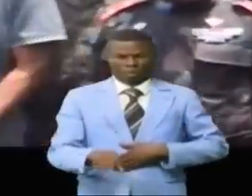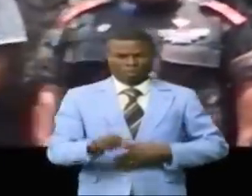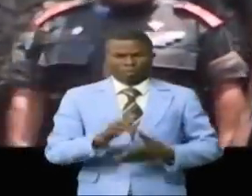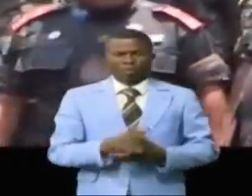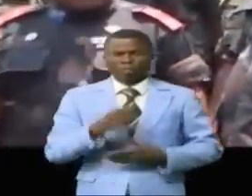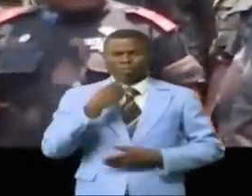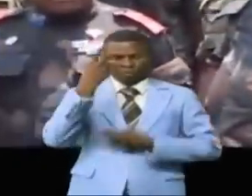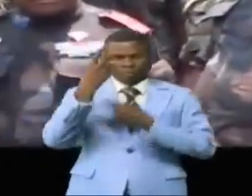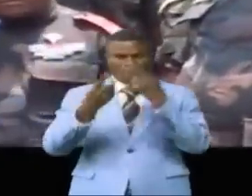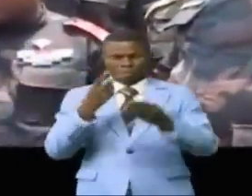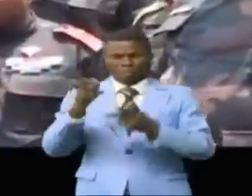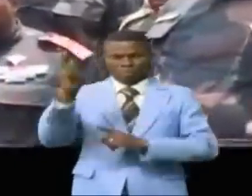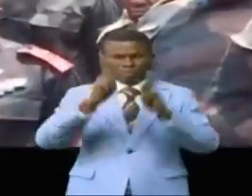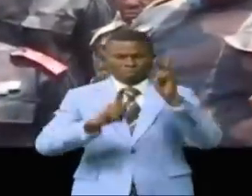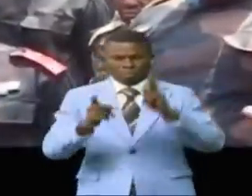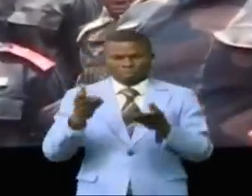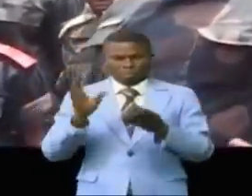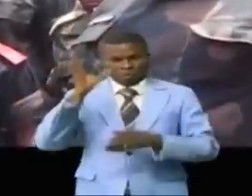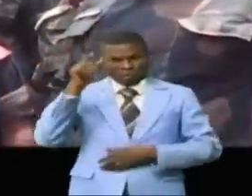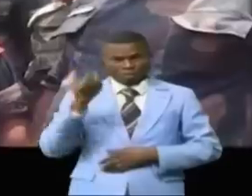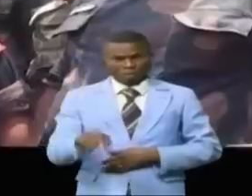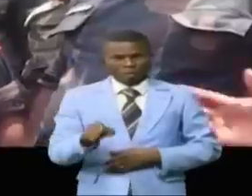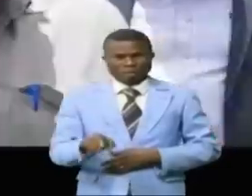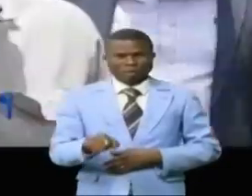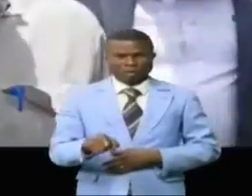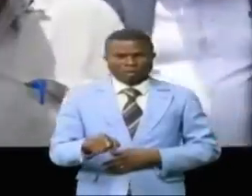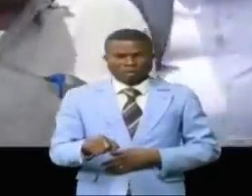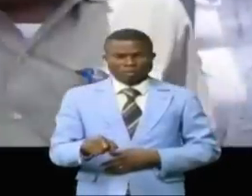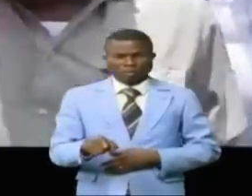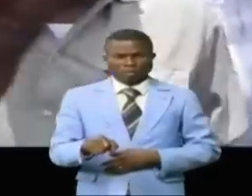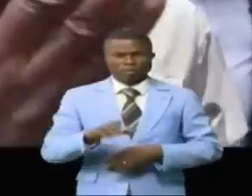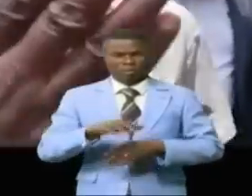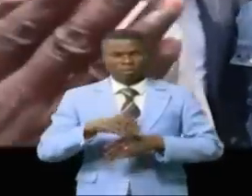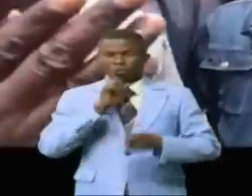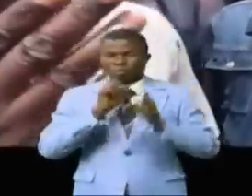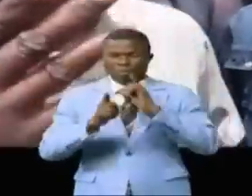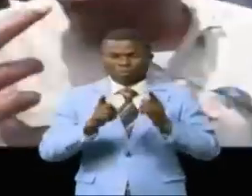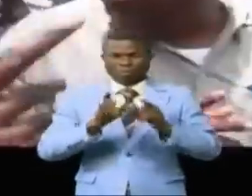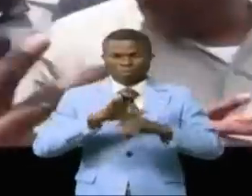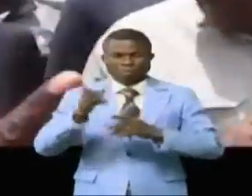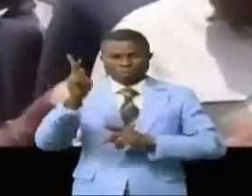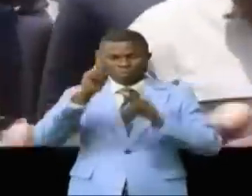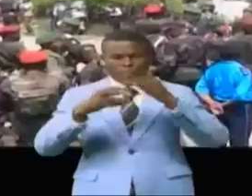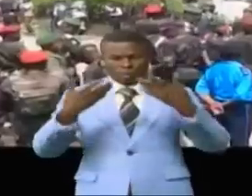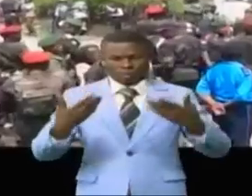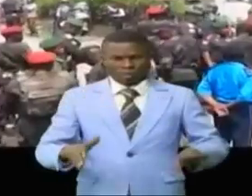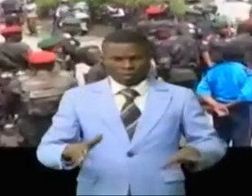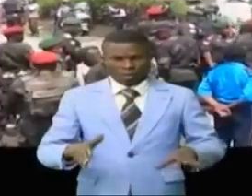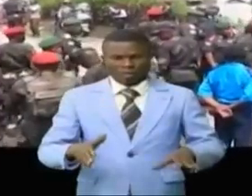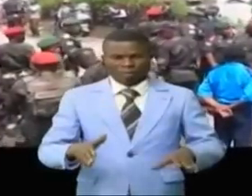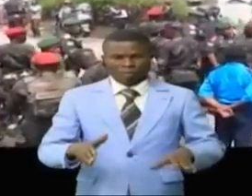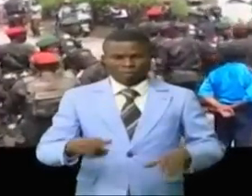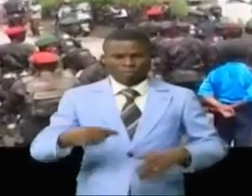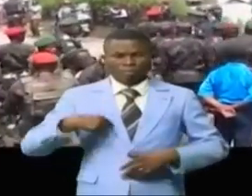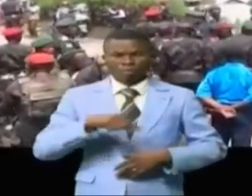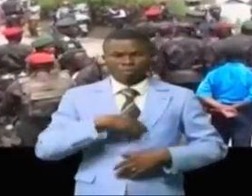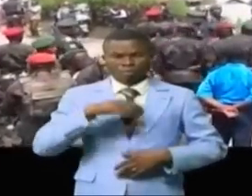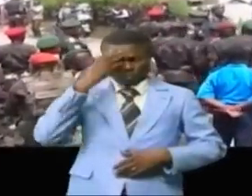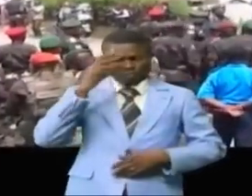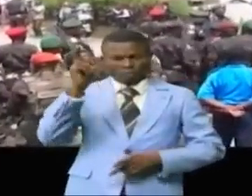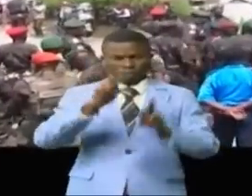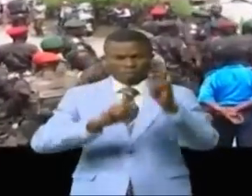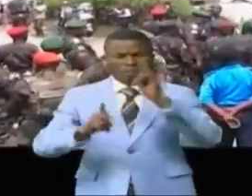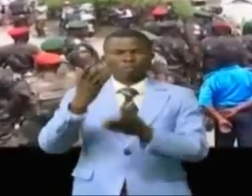rendre visite à la population de Mushaki. Et après échange avec la population, il s'avère que la population